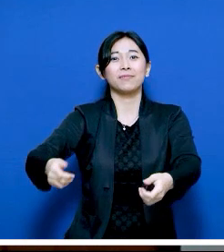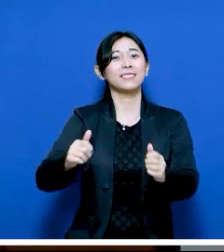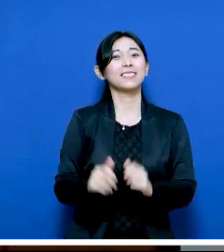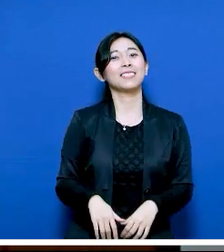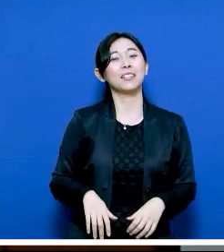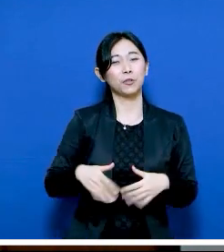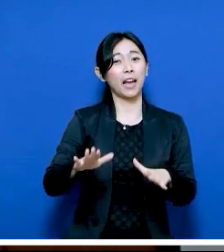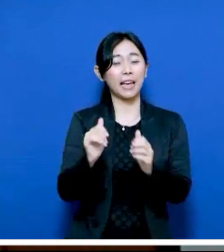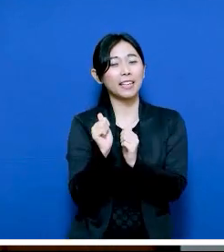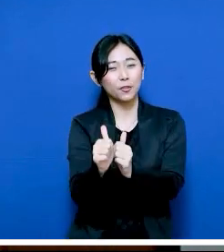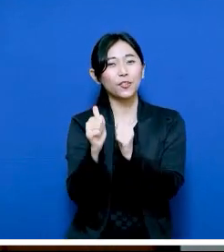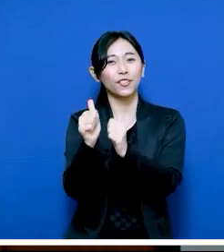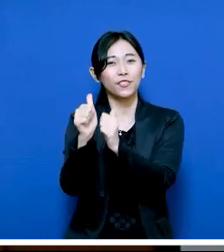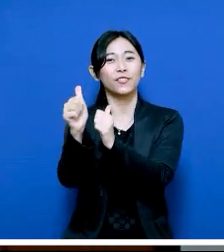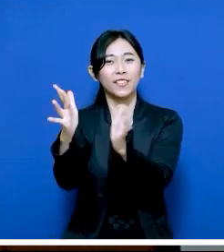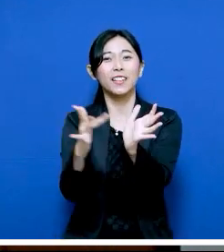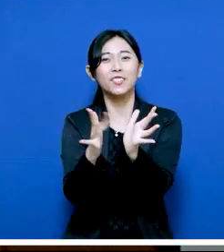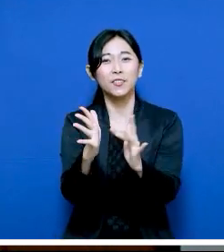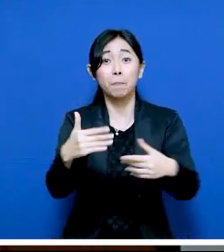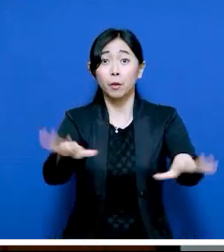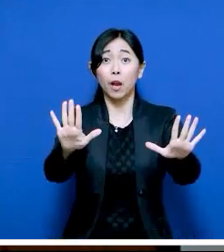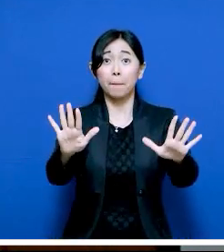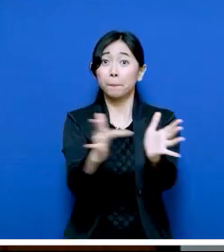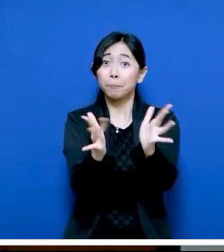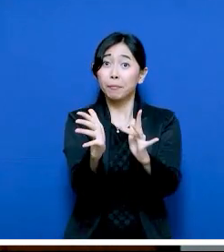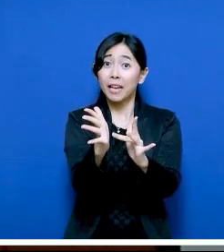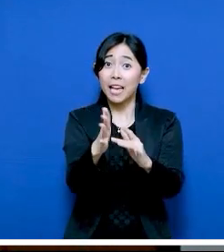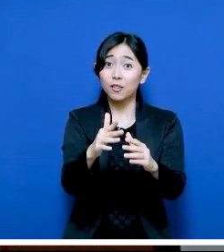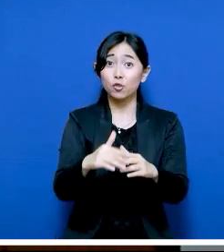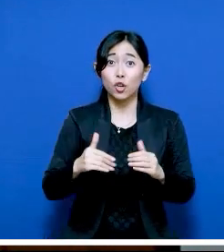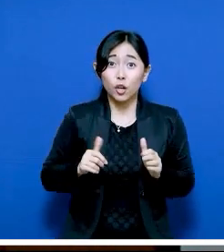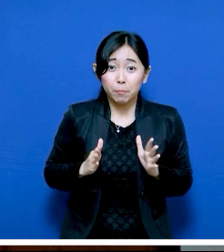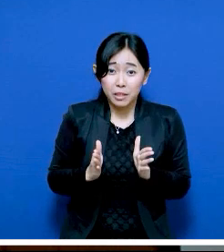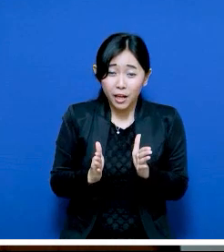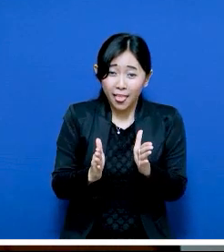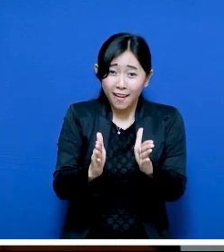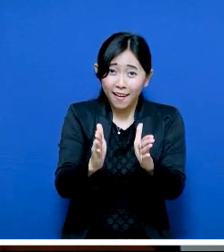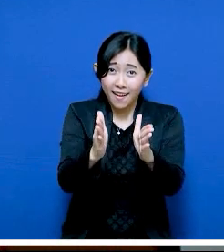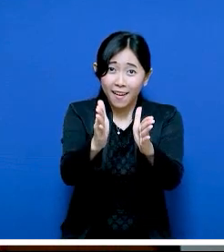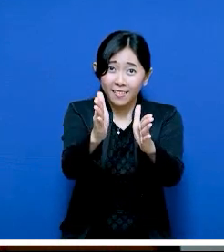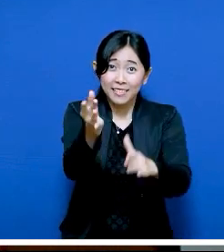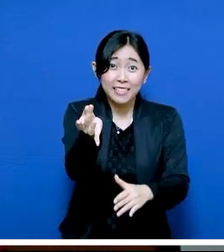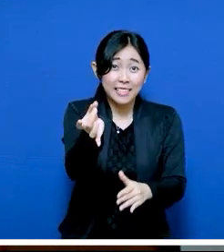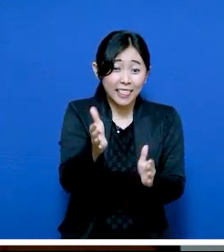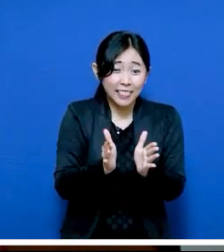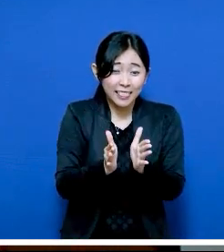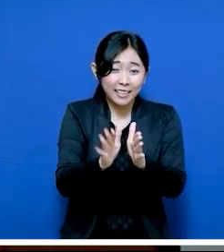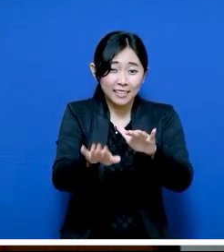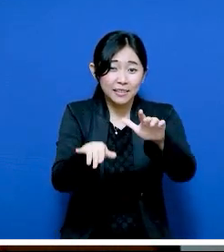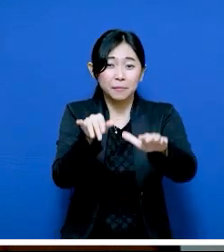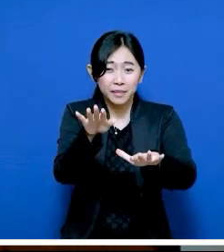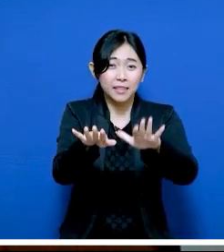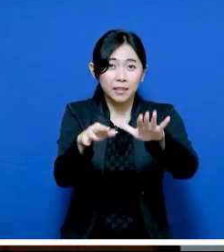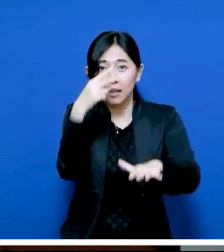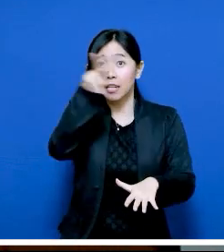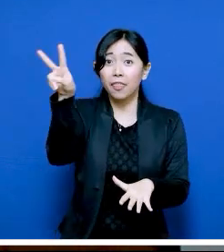dia. Dan setelah Yesus meneruskan perjalanannya sedikit lagi,